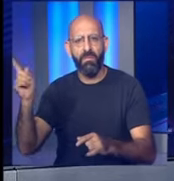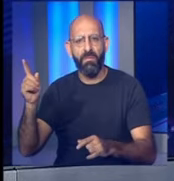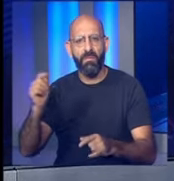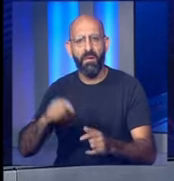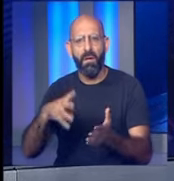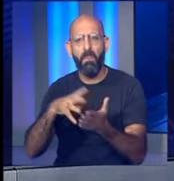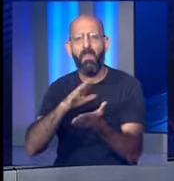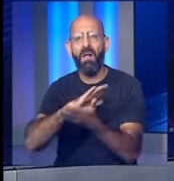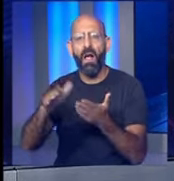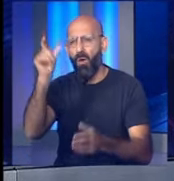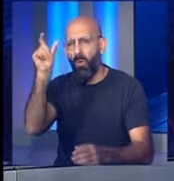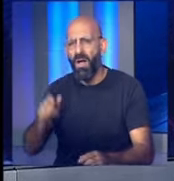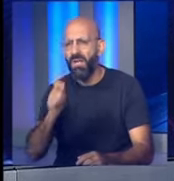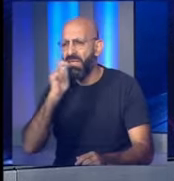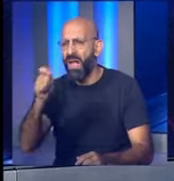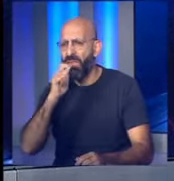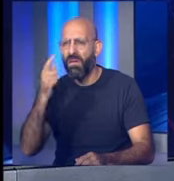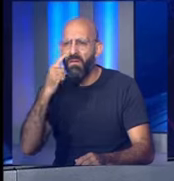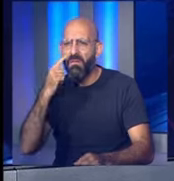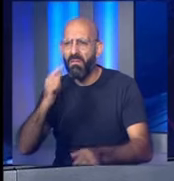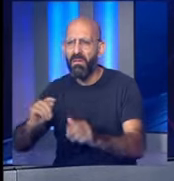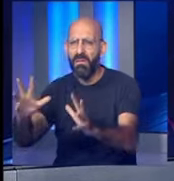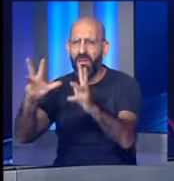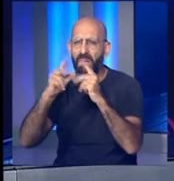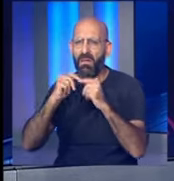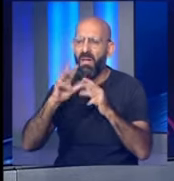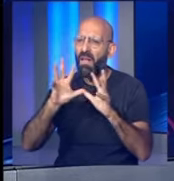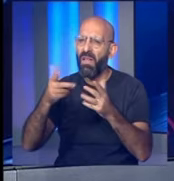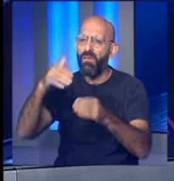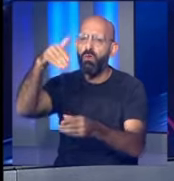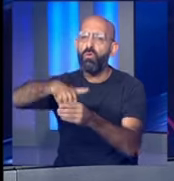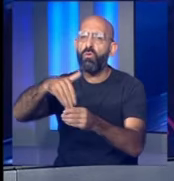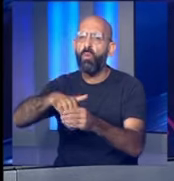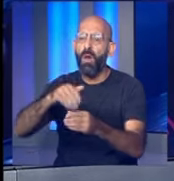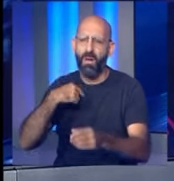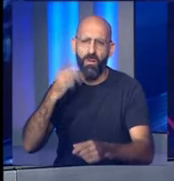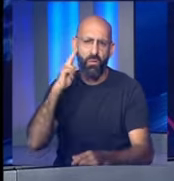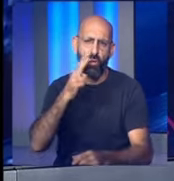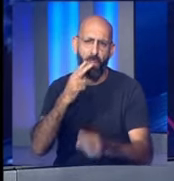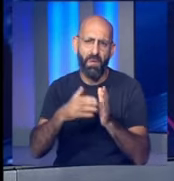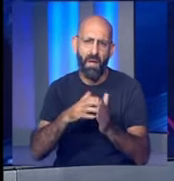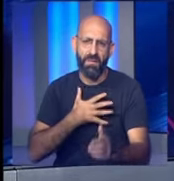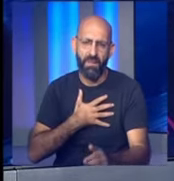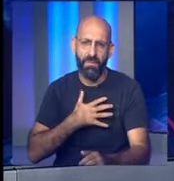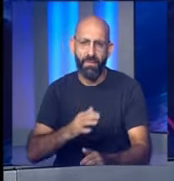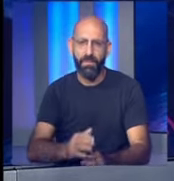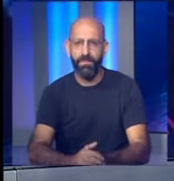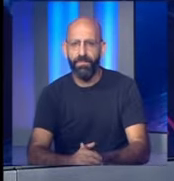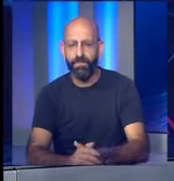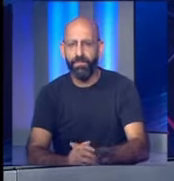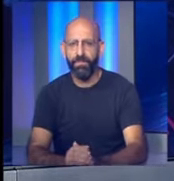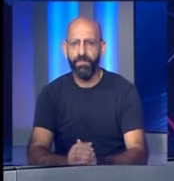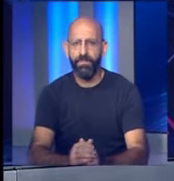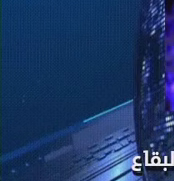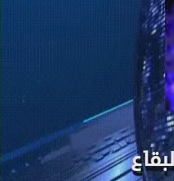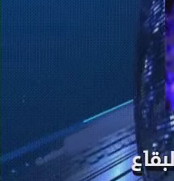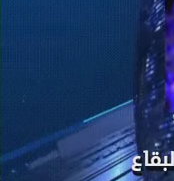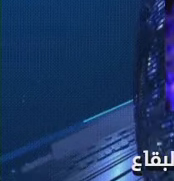على مشغرة. الأوضاع في عموم البقاع يطلعنا عليها الزميل محمد عبد الله وعن مجزرة بويدي. تفضل